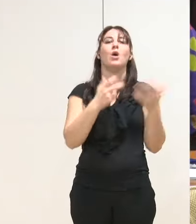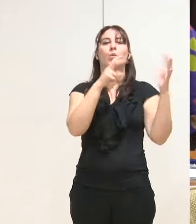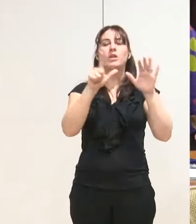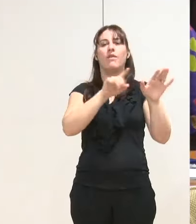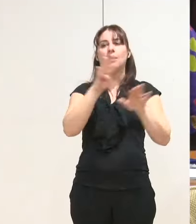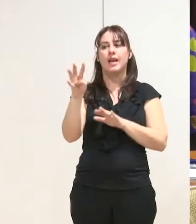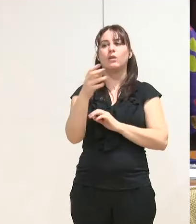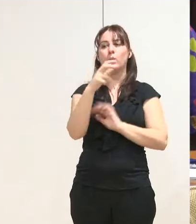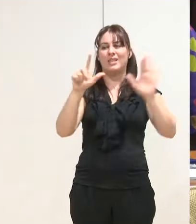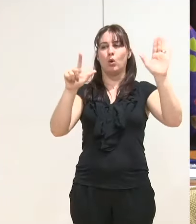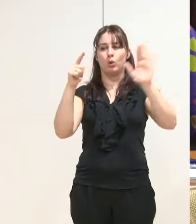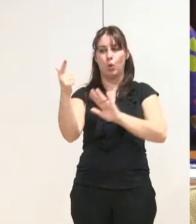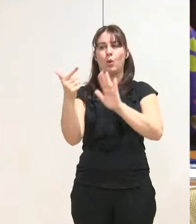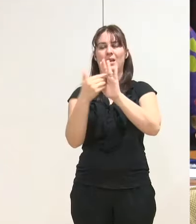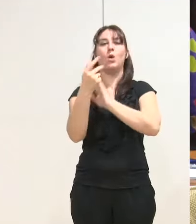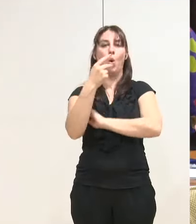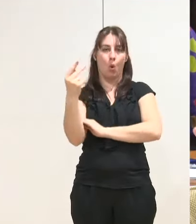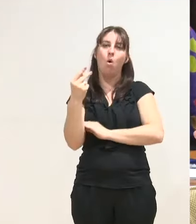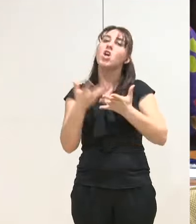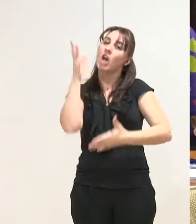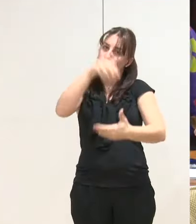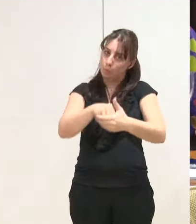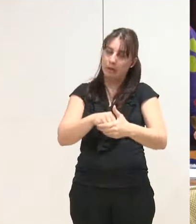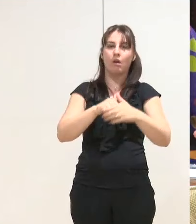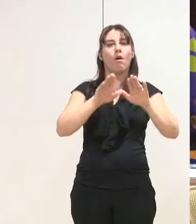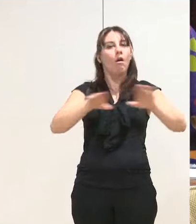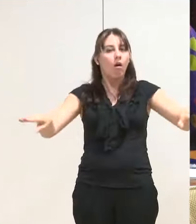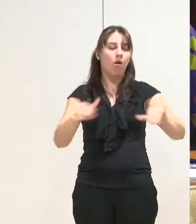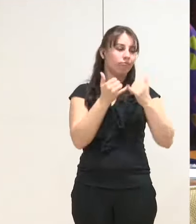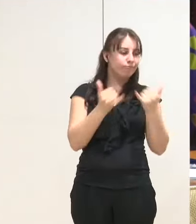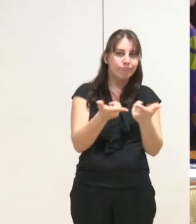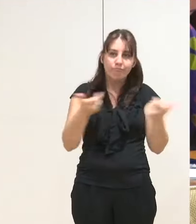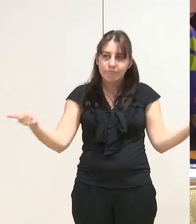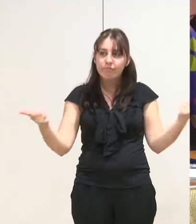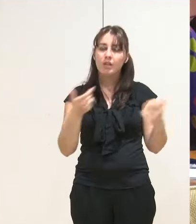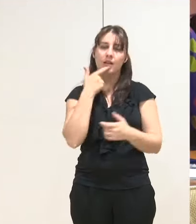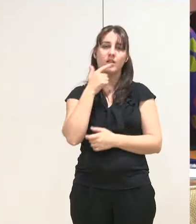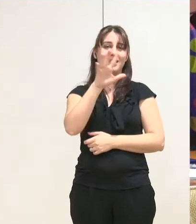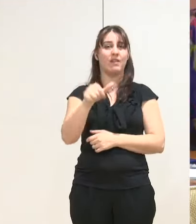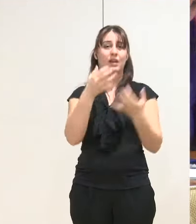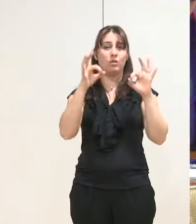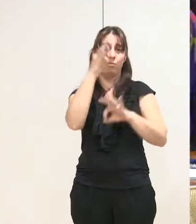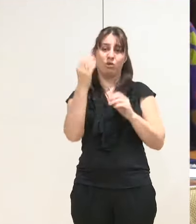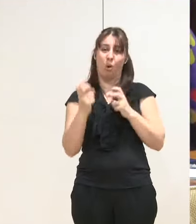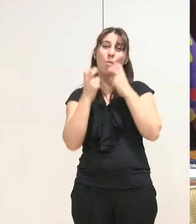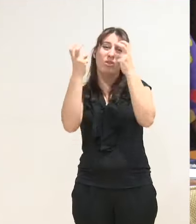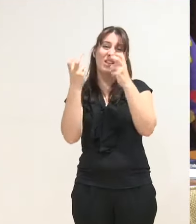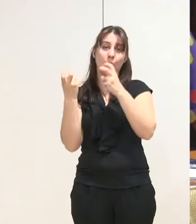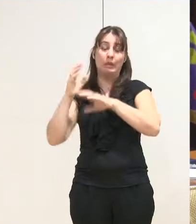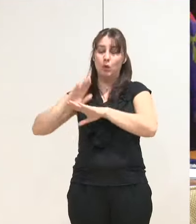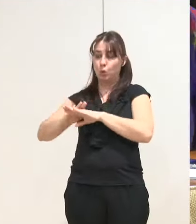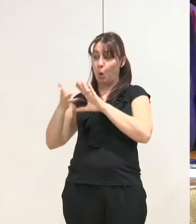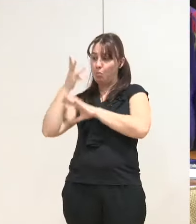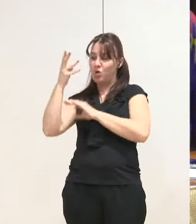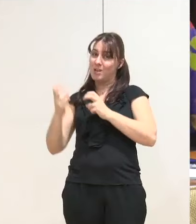324802 € toute charge comprise de mobilier soit 10,5 % d'augmentation par rapport au projet